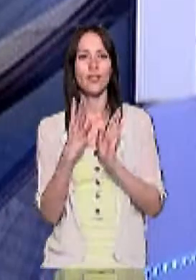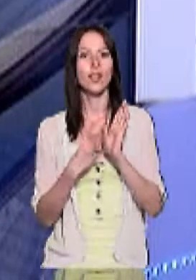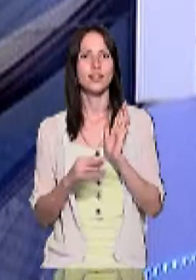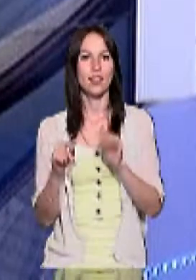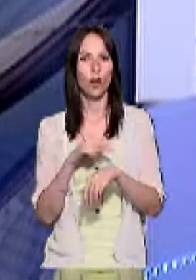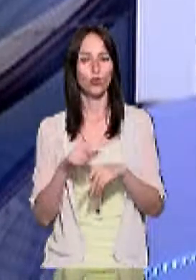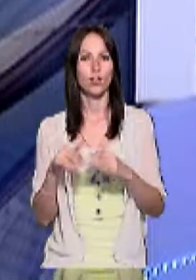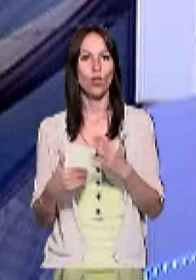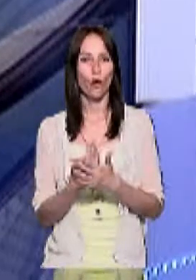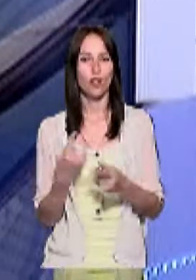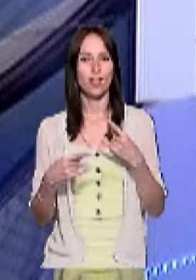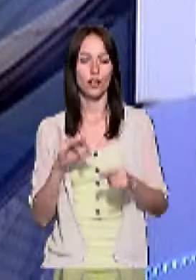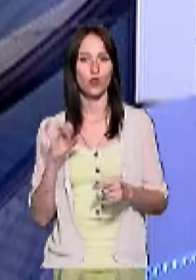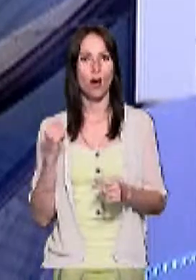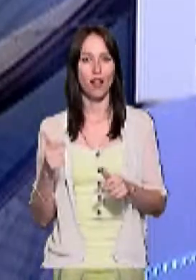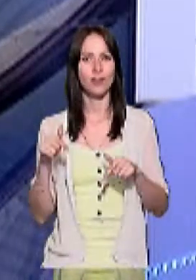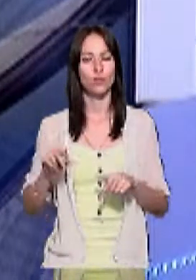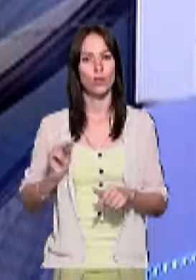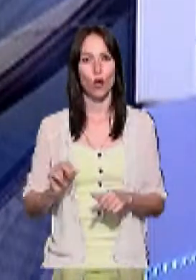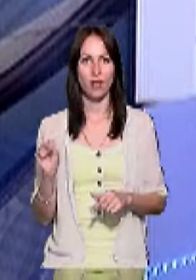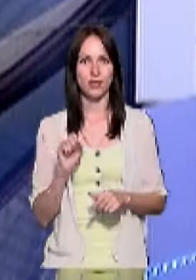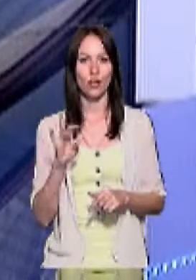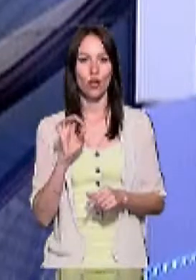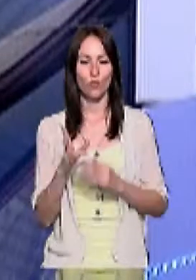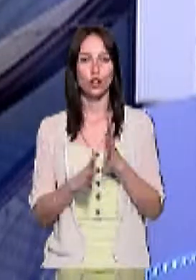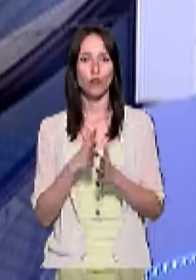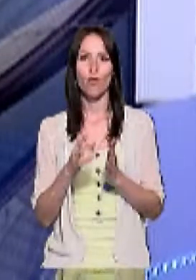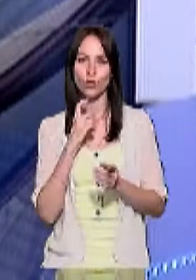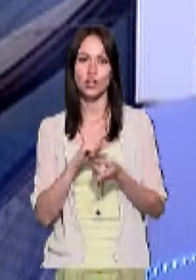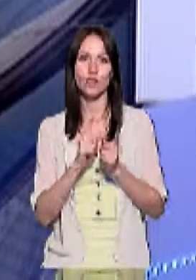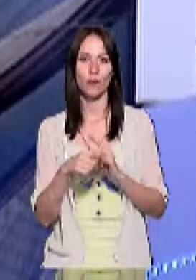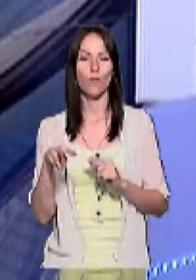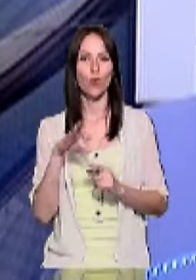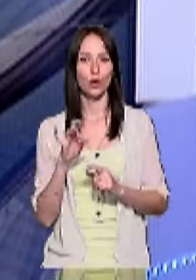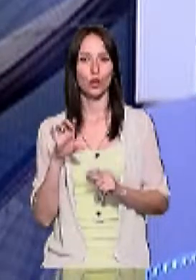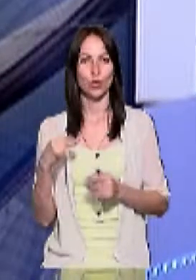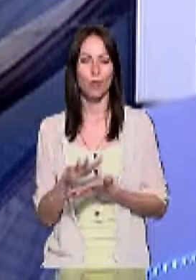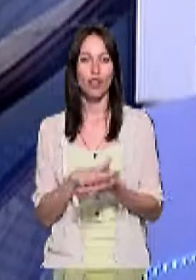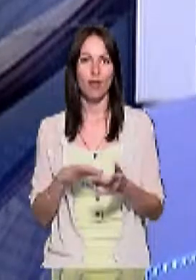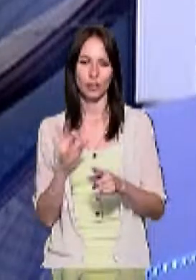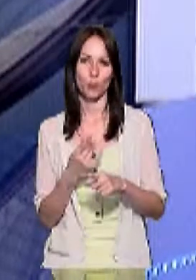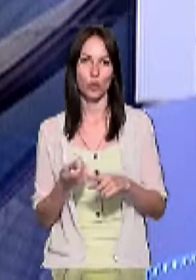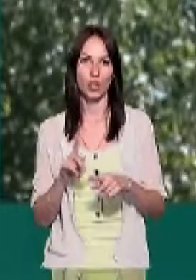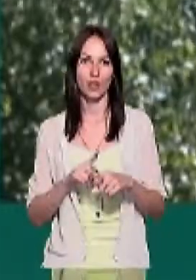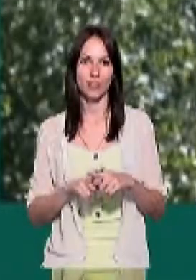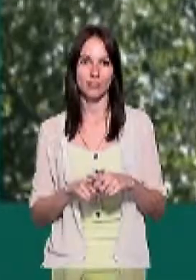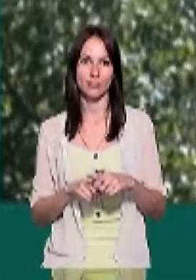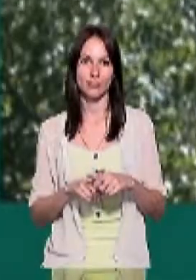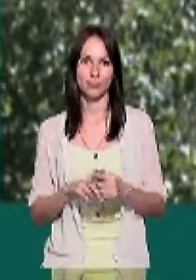19 година. Новини на каналі ЮА Харків. Студію Олександра Новосел. Мову жестів перекладає Моніка Соробей. Далі про таке.